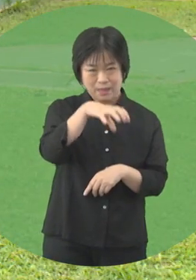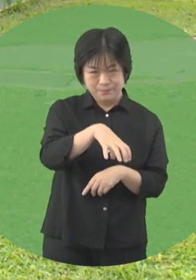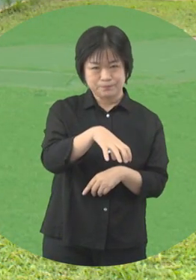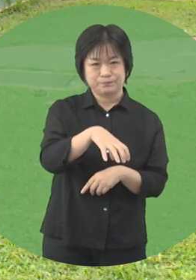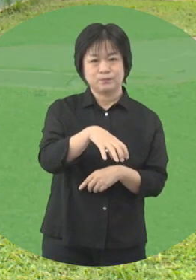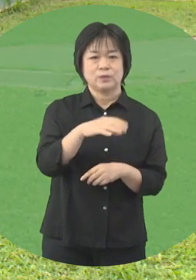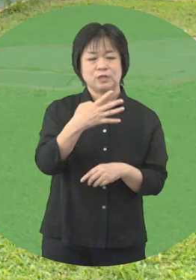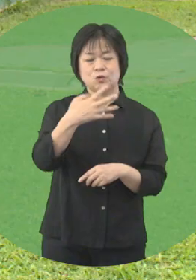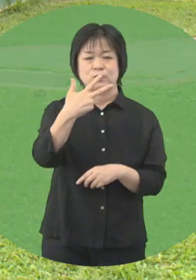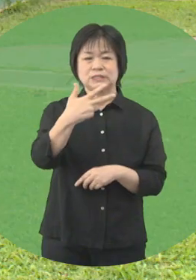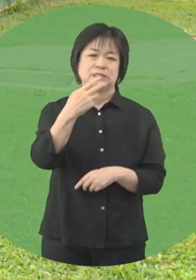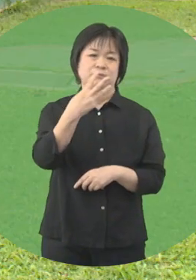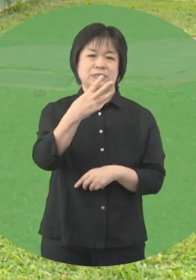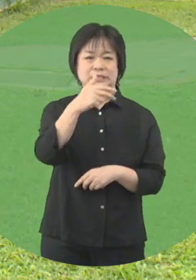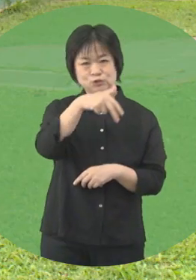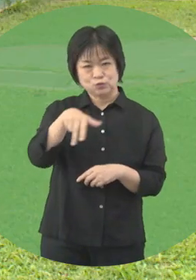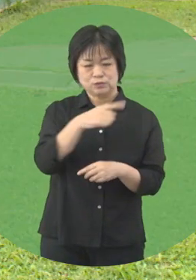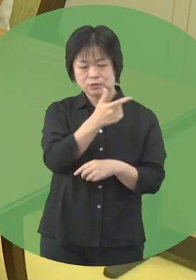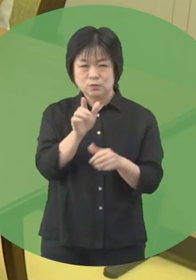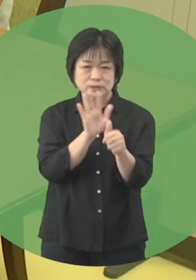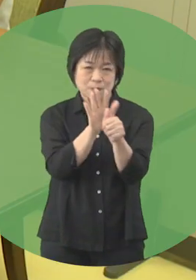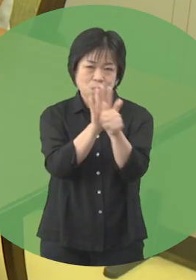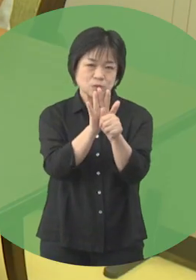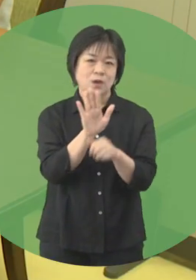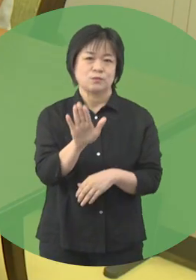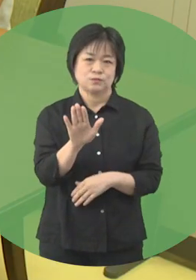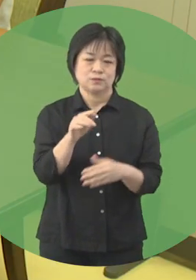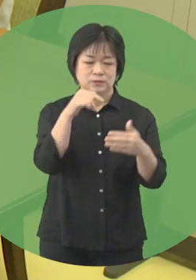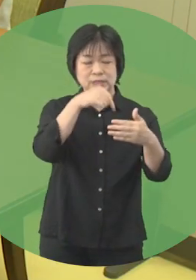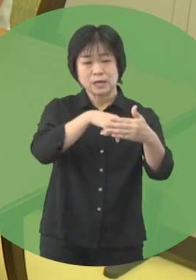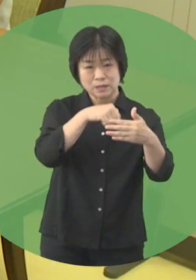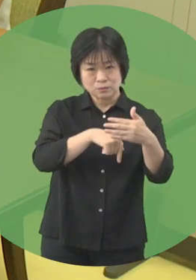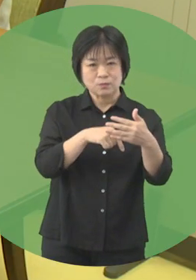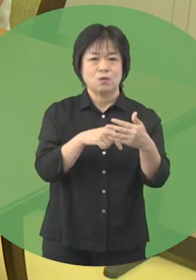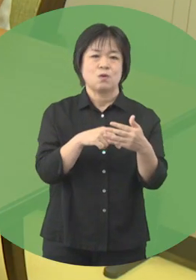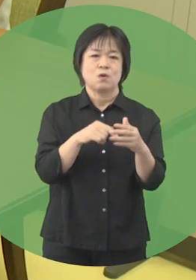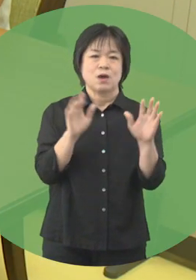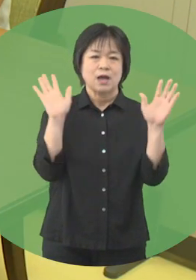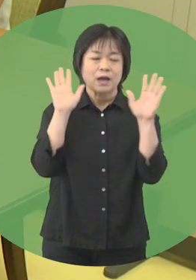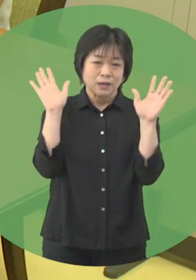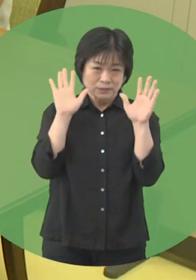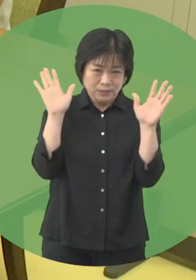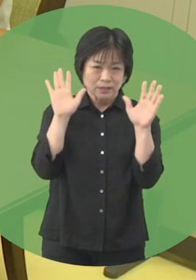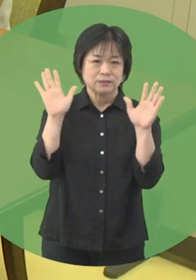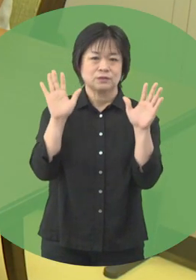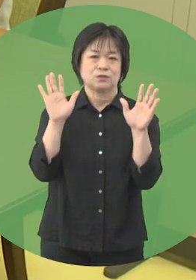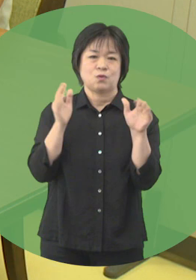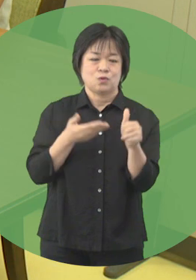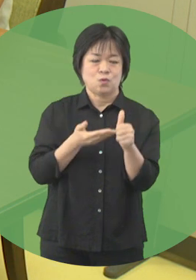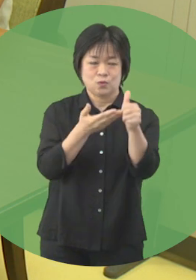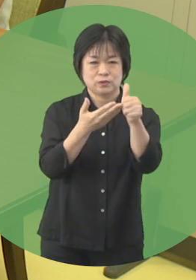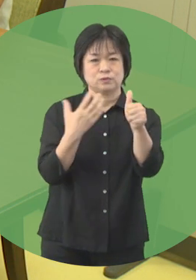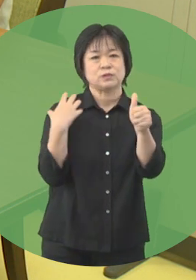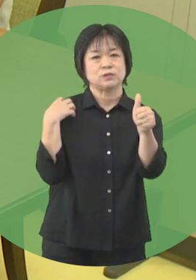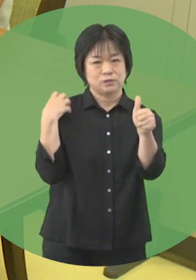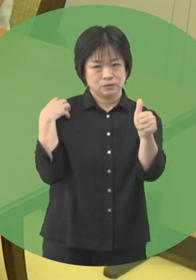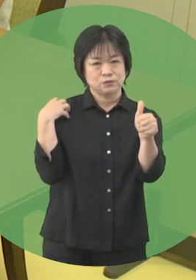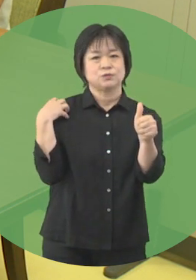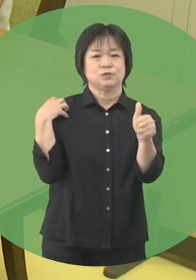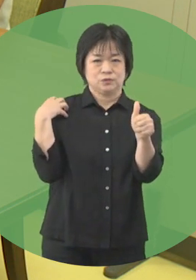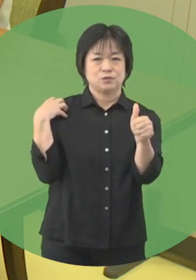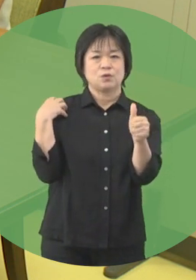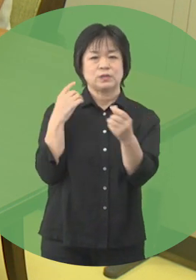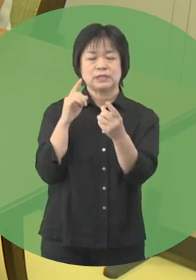様々なサポートを行っています。その一つ、主に乳幼児の養育を担う里親希望者を対象